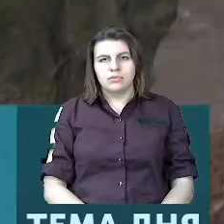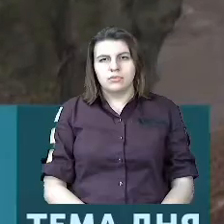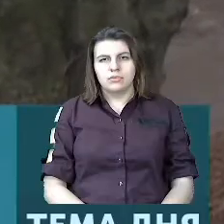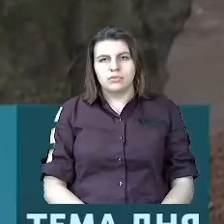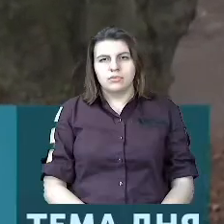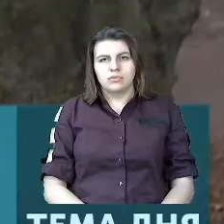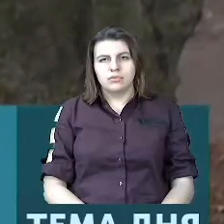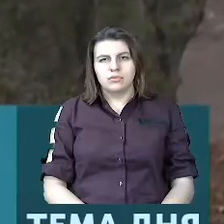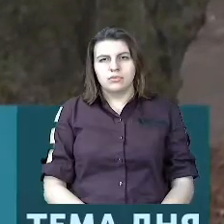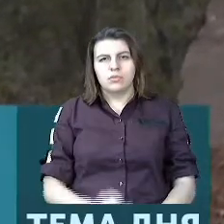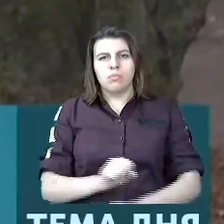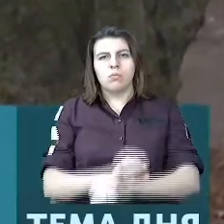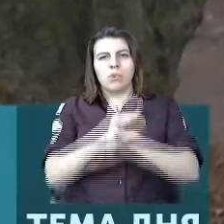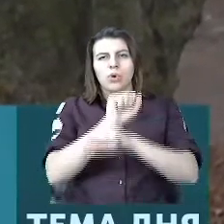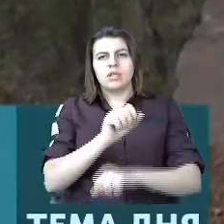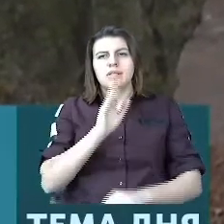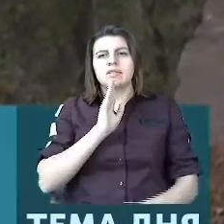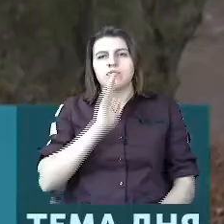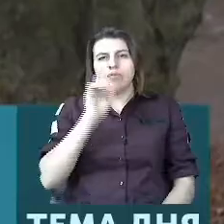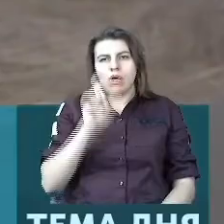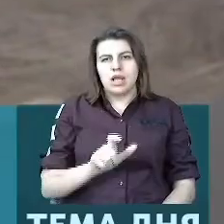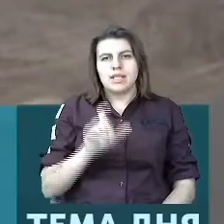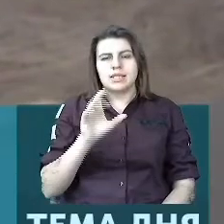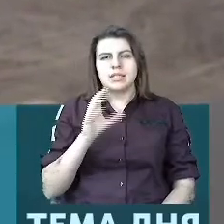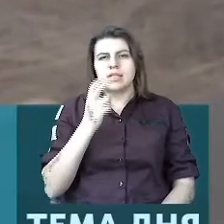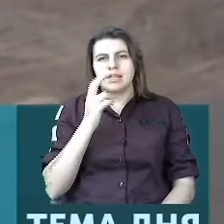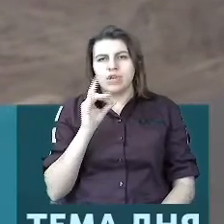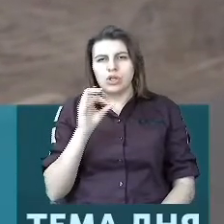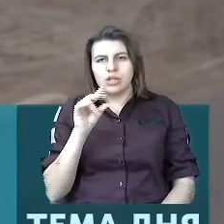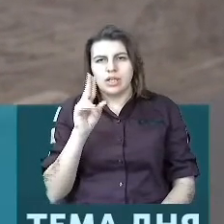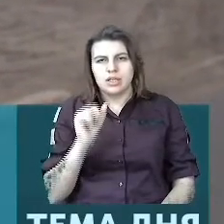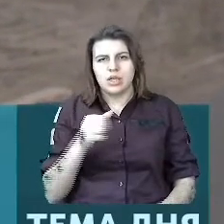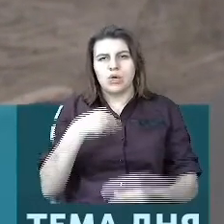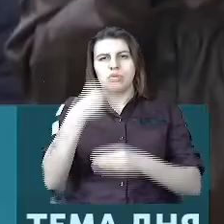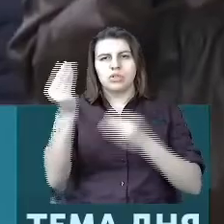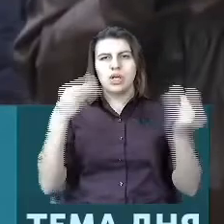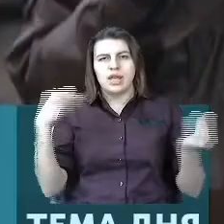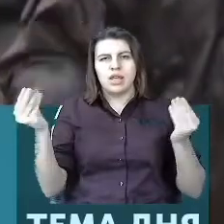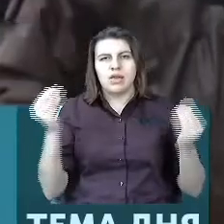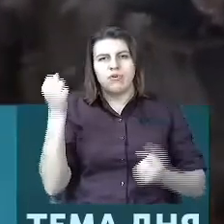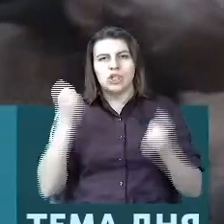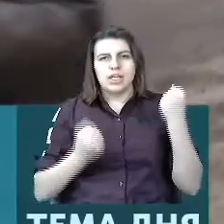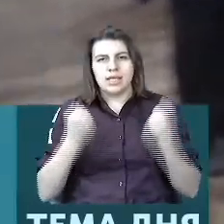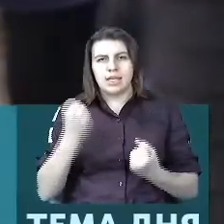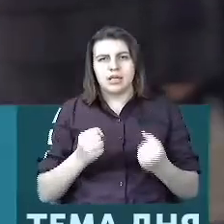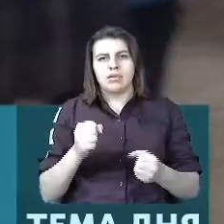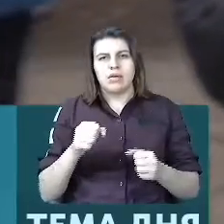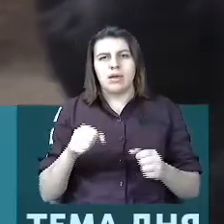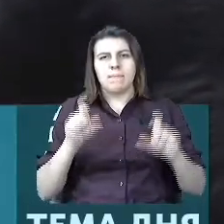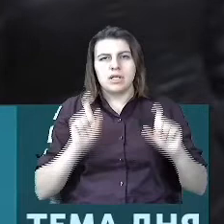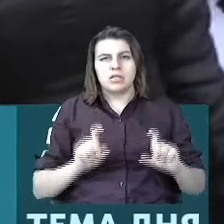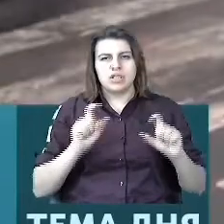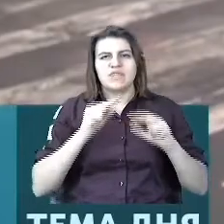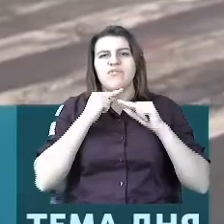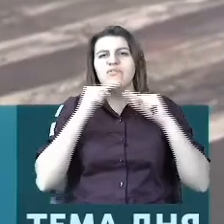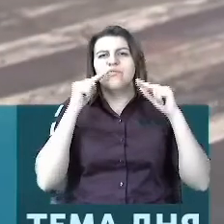почитаю. Протестувальниця із Сєвєродонецька Олена Волохова роздає водіям та пасажирам звернення Федерації профспілок Луганщини. Та